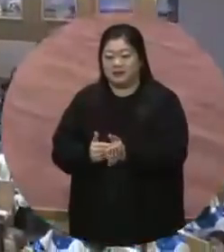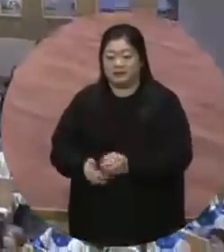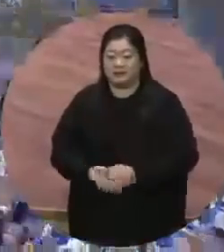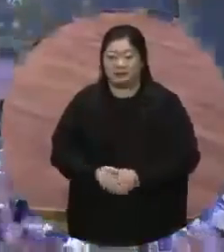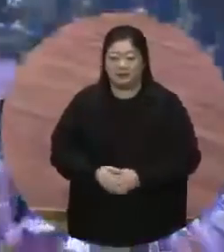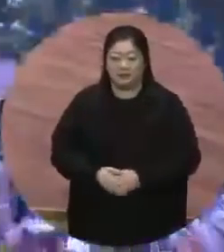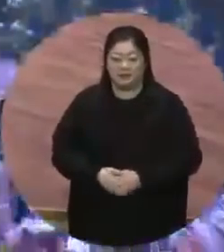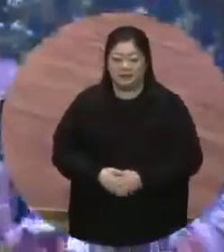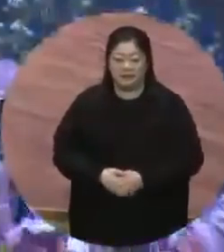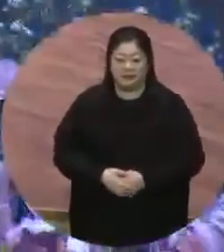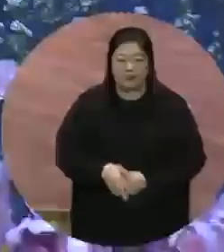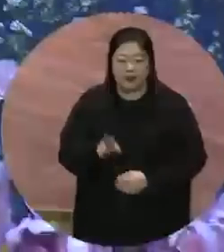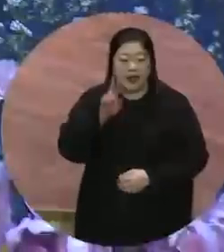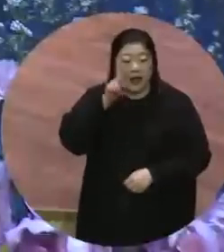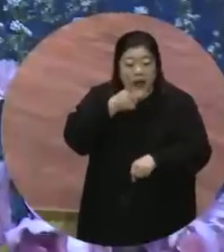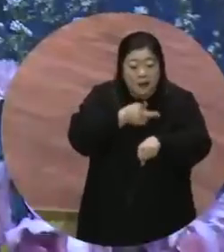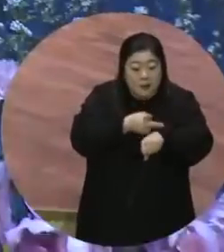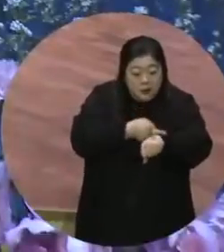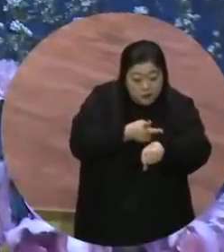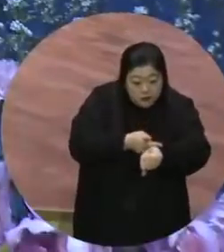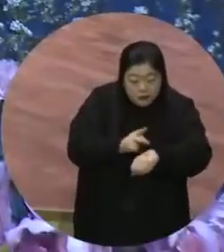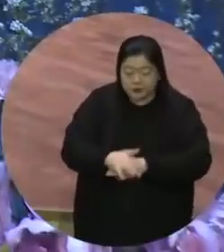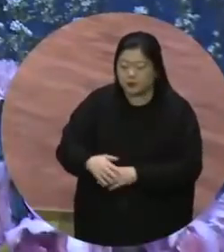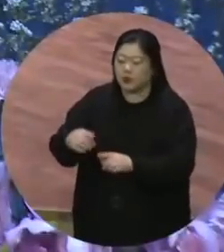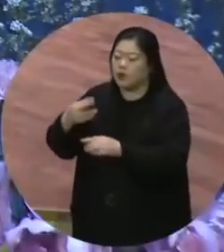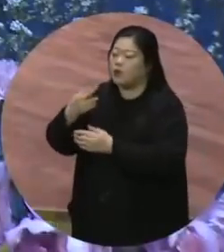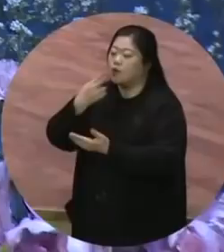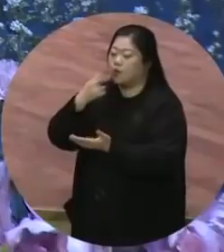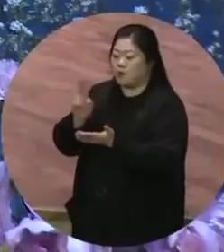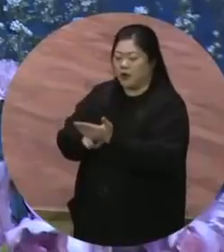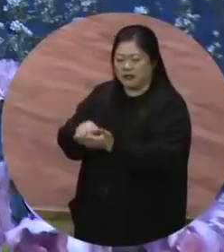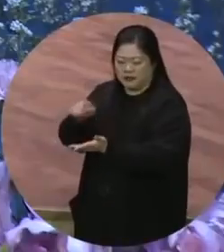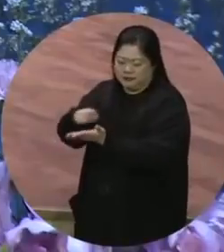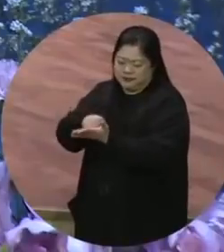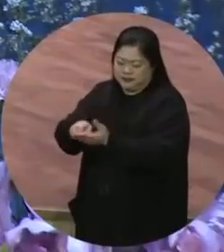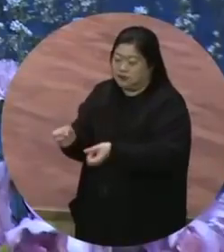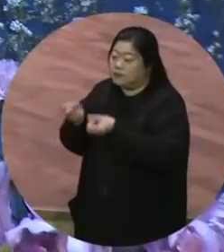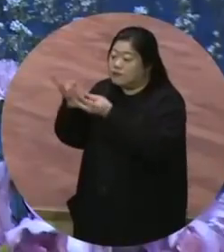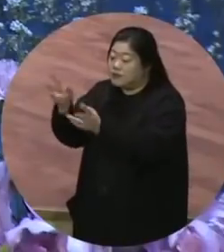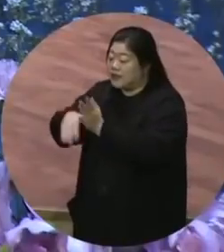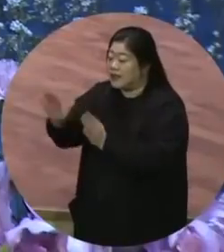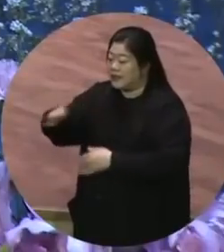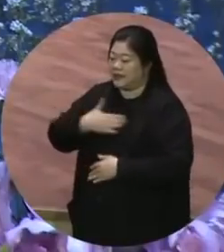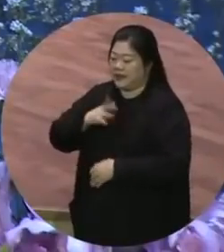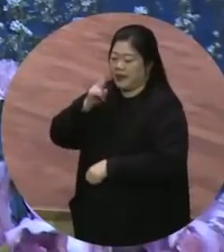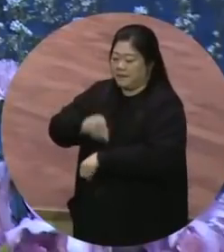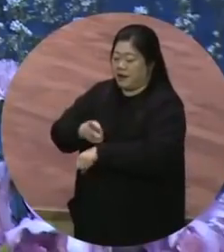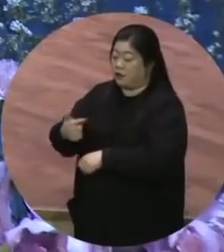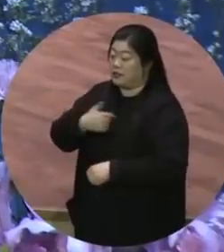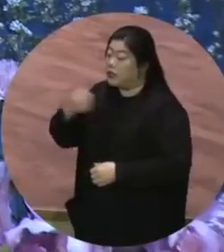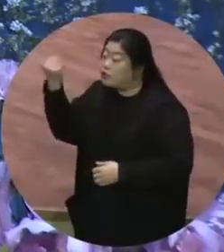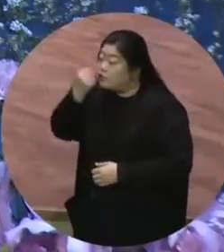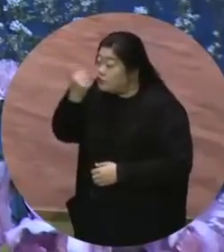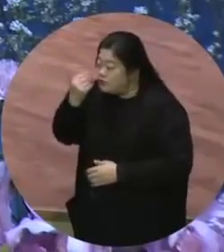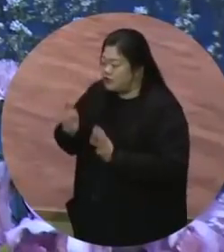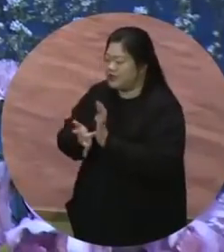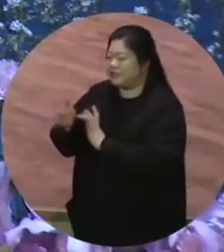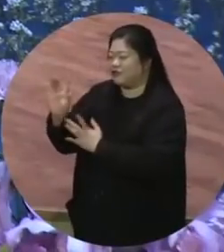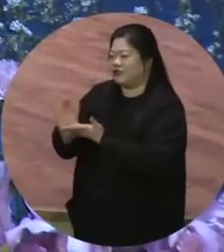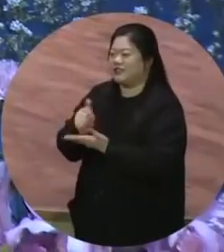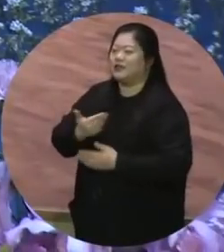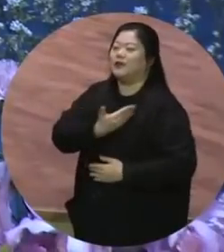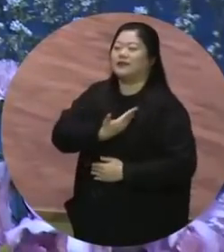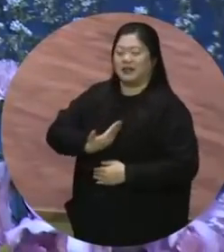바울은 로마 교회 성도들에게 자신을 예수 그리스도의 사도, 예수